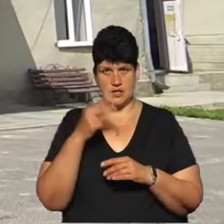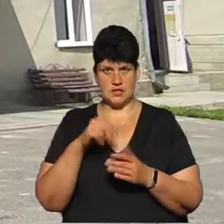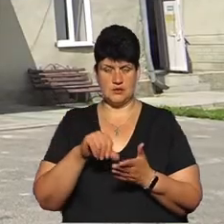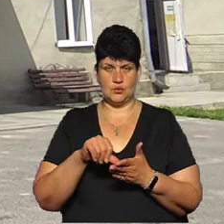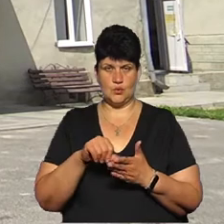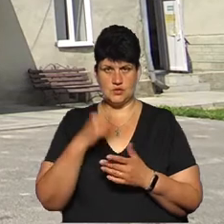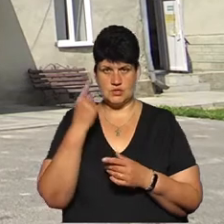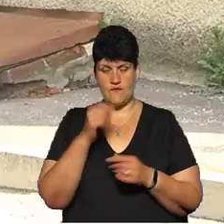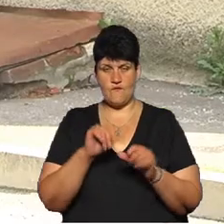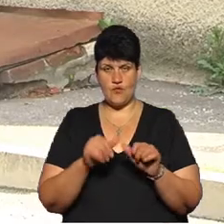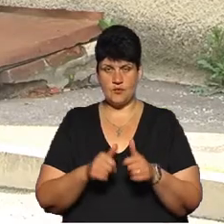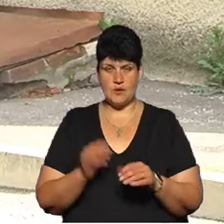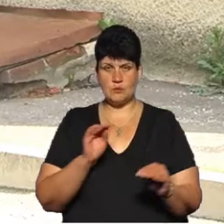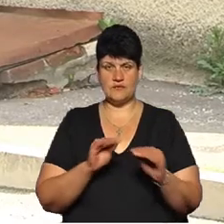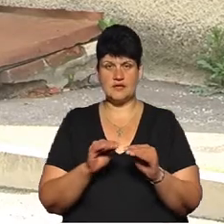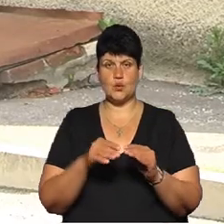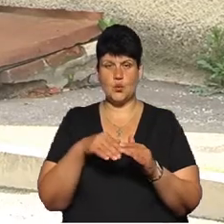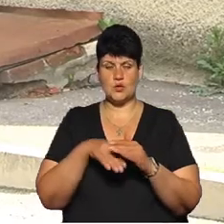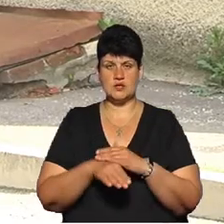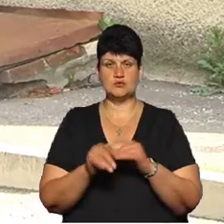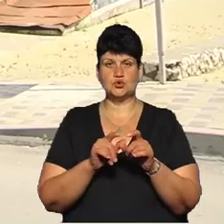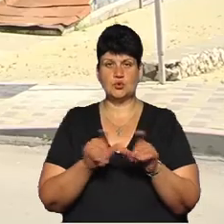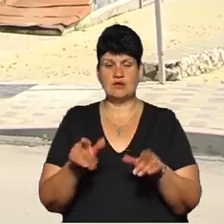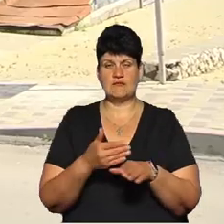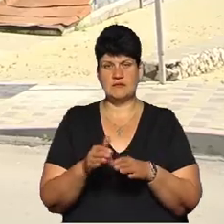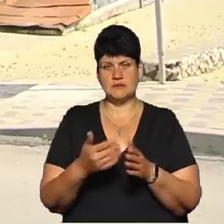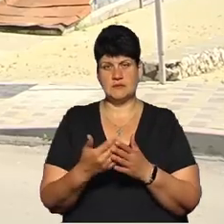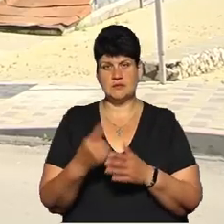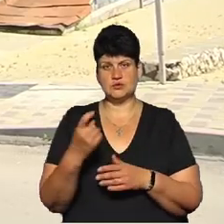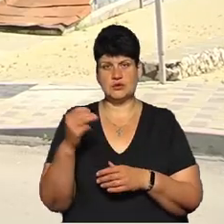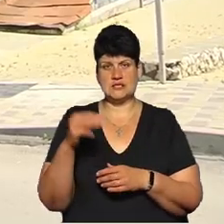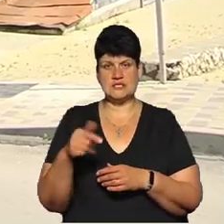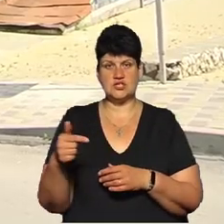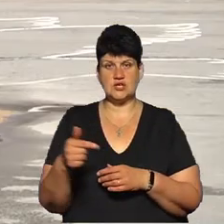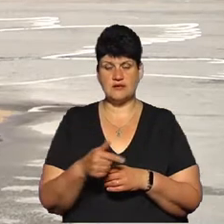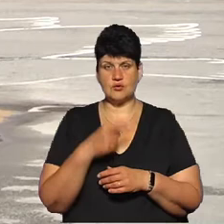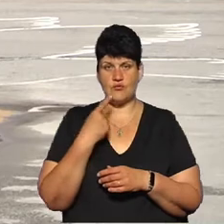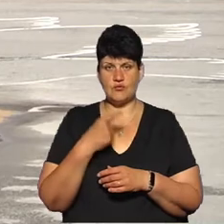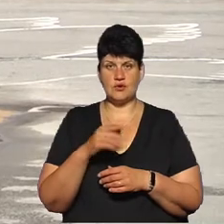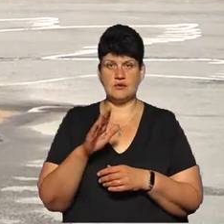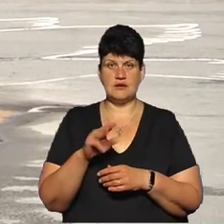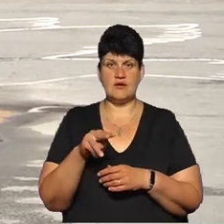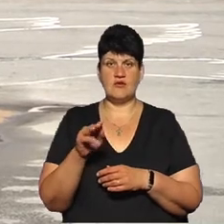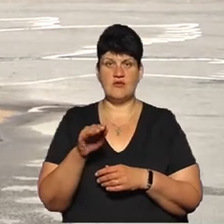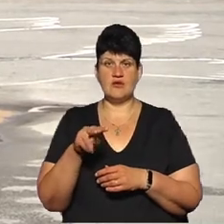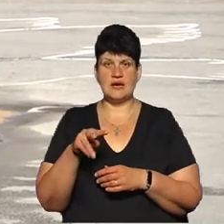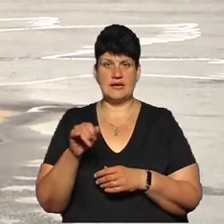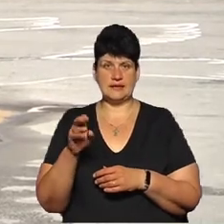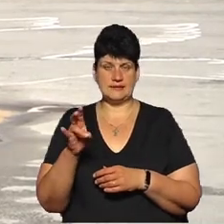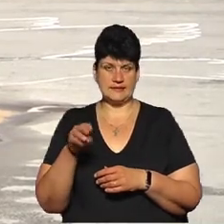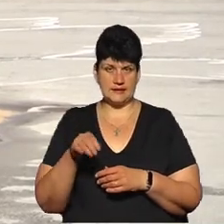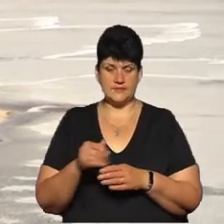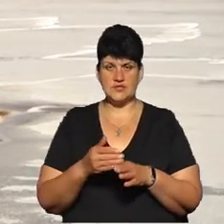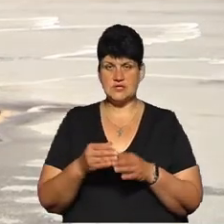облаштування укриттів в школах з бюджету міста виділили приблизно 100 тисяч гривень, каже Володимир Флінта. Частину з тих коштів, які були передбачені